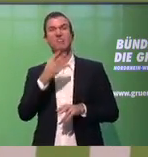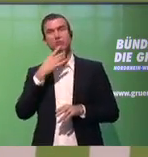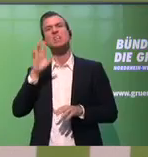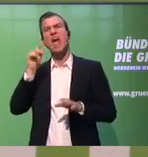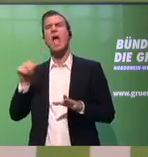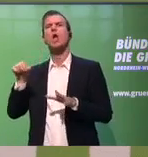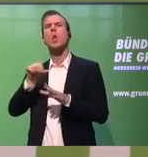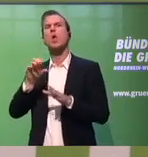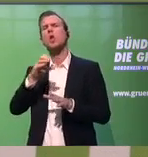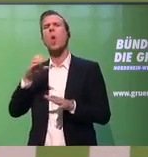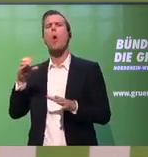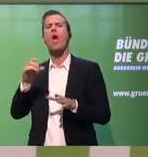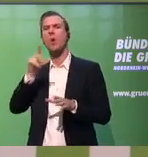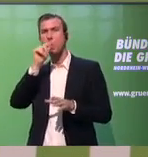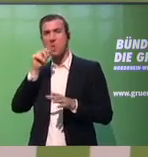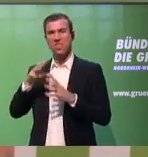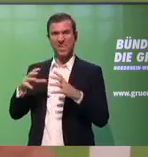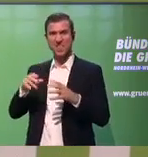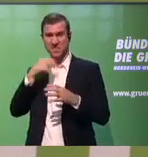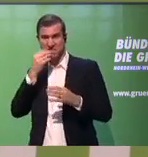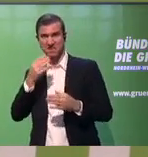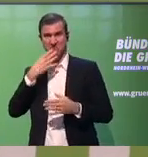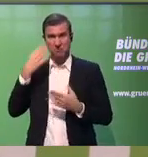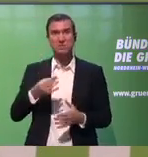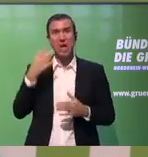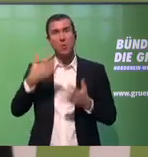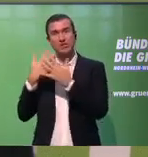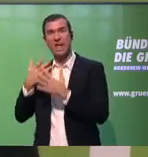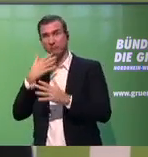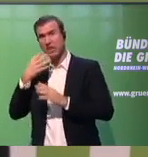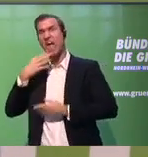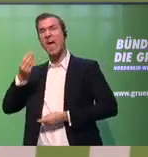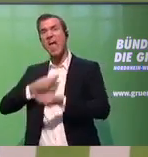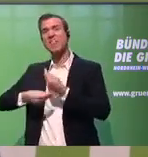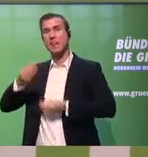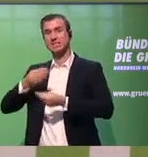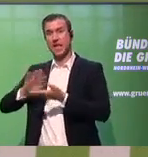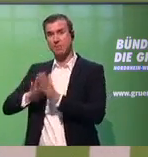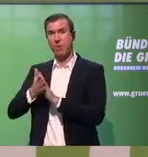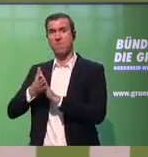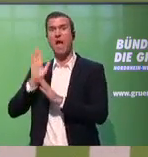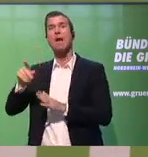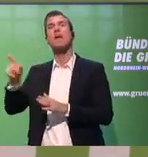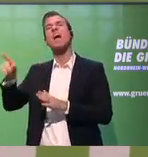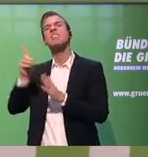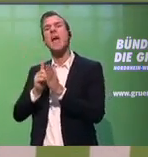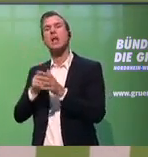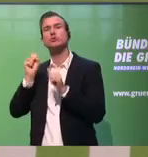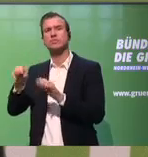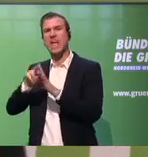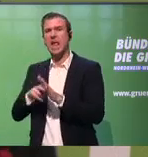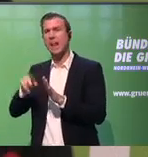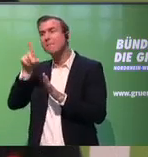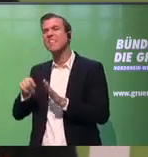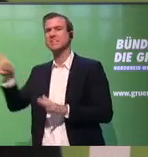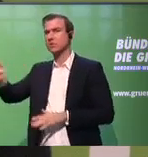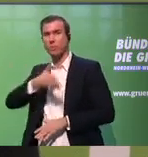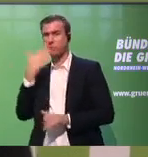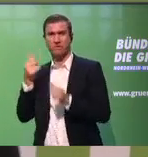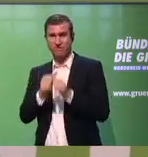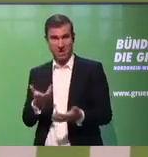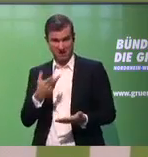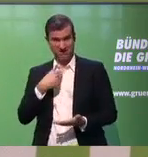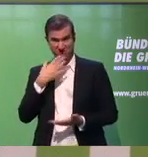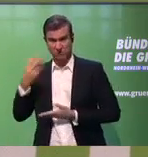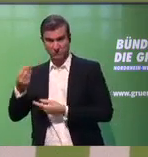solche Sachen? Wollen wir mit den USA Handelsabkommen machen, wo sie sich noch nicht mal an Mindestdatenschutzregeln halten? All solche Sachen. Die